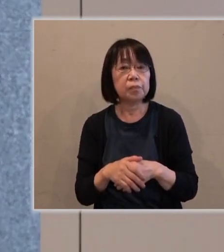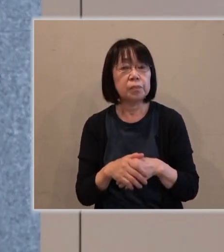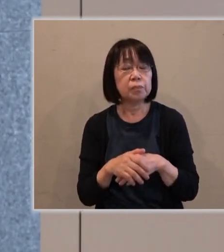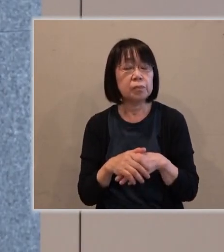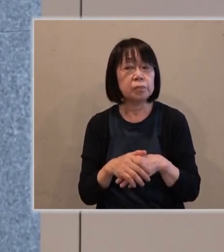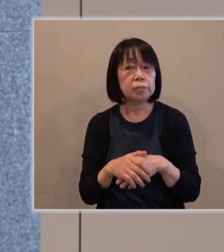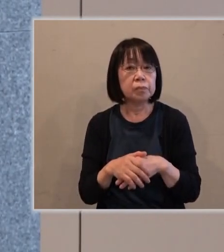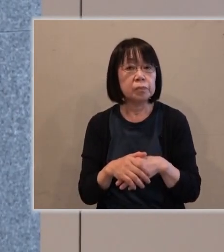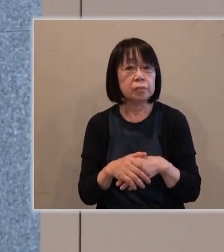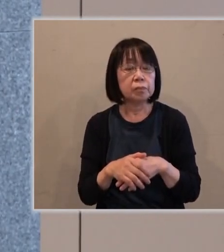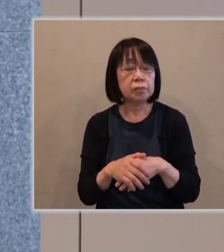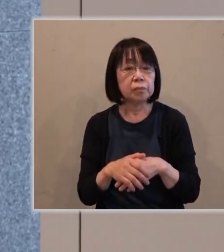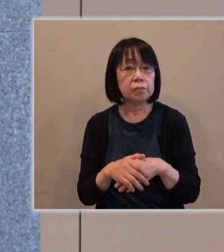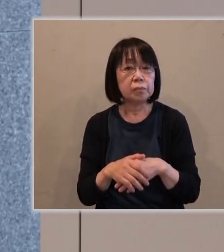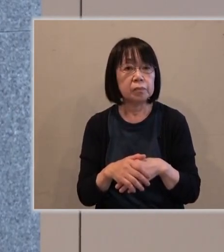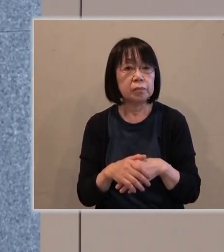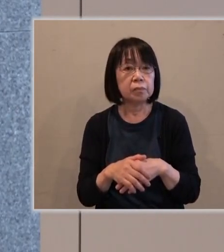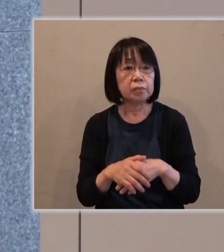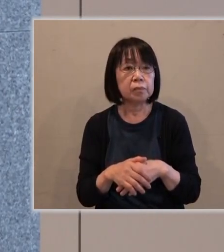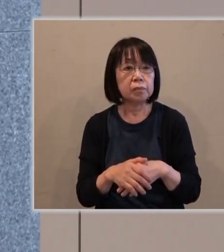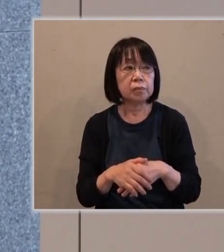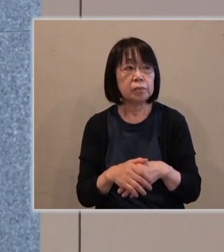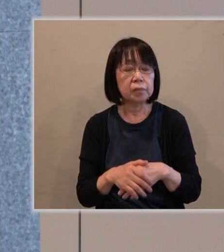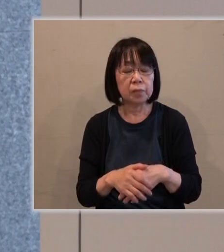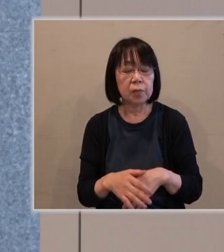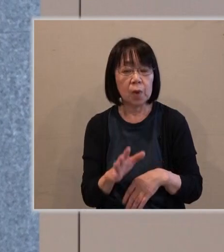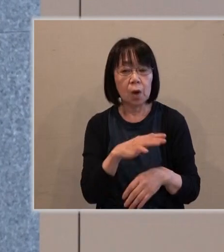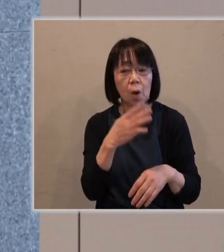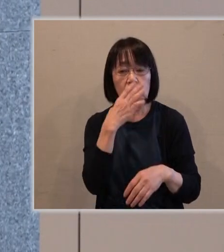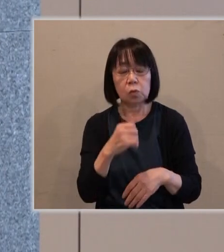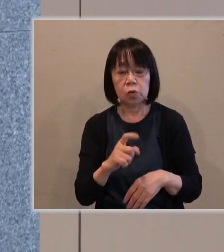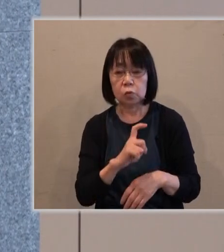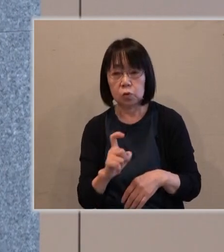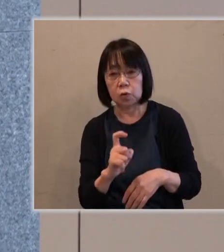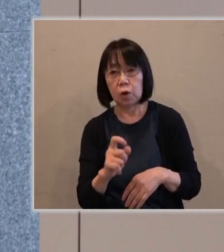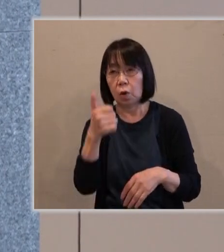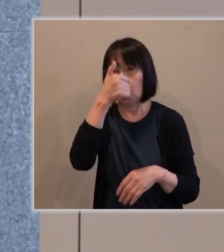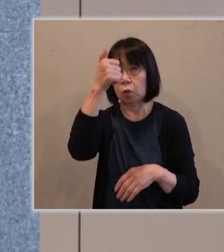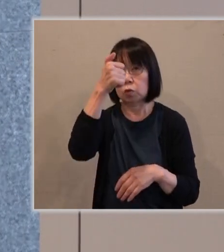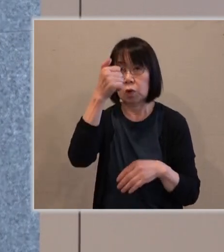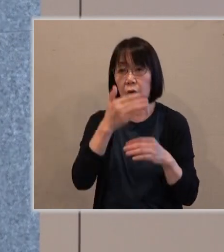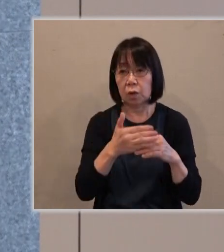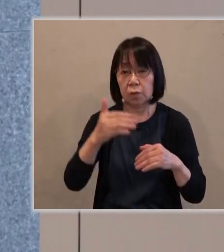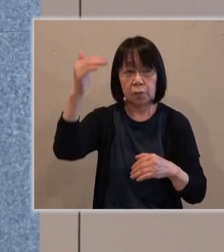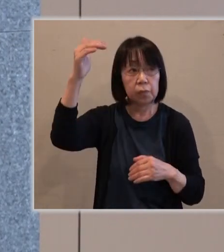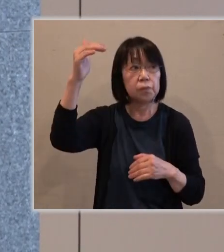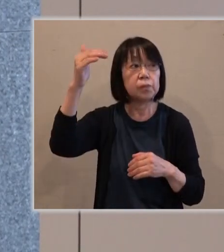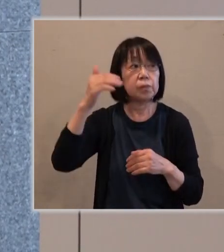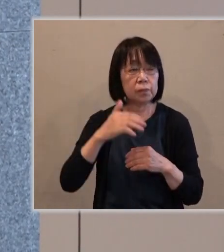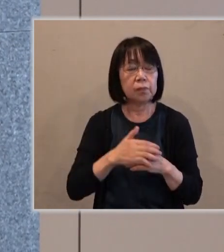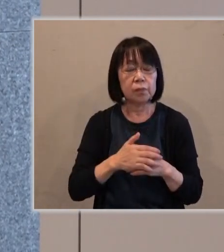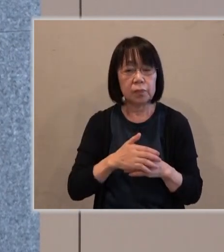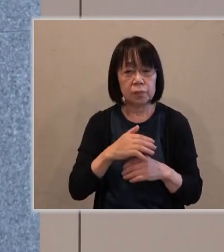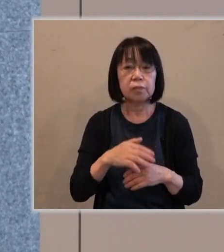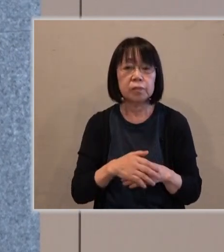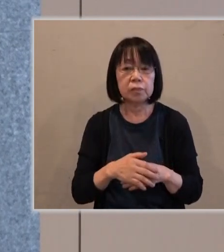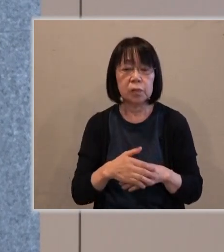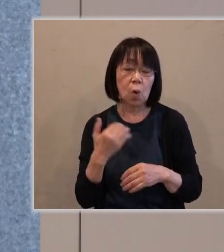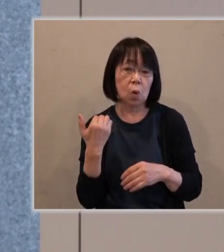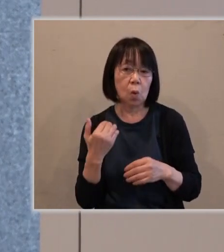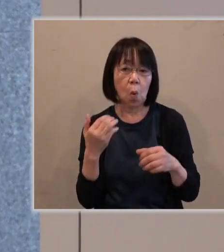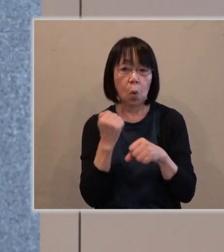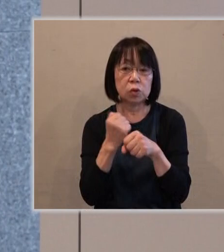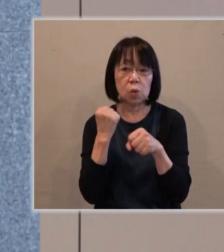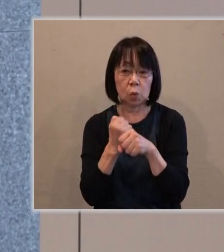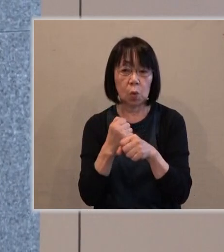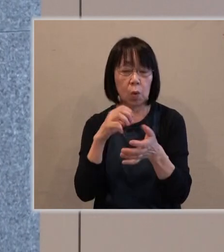だったんですが、こう下はそういった10代から上はもう本当50代60代もう定年退職後で、